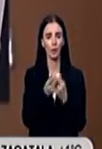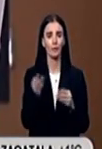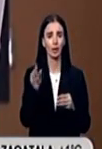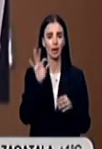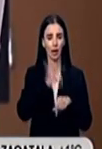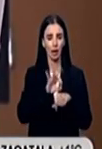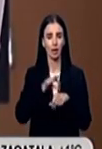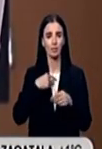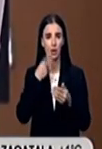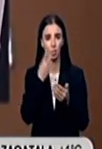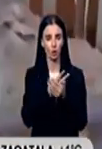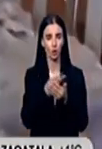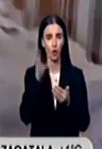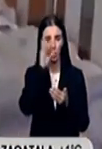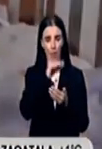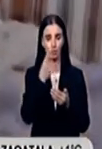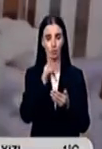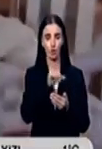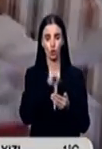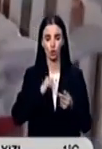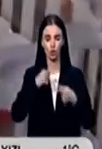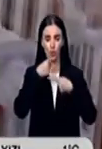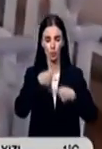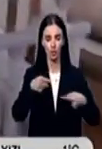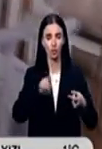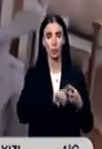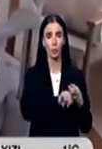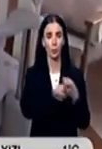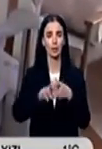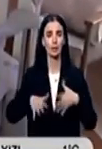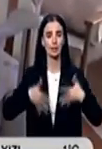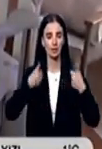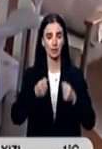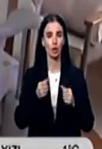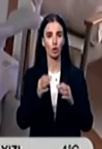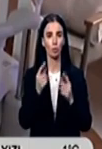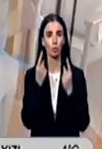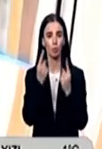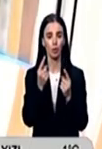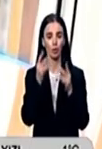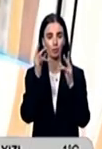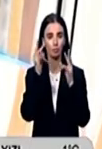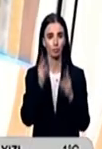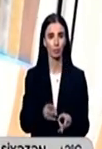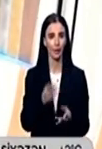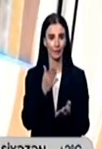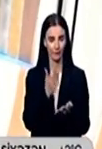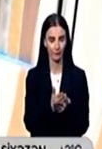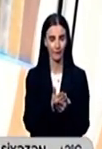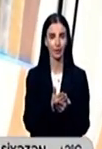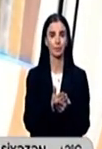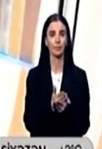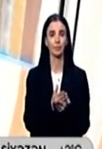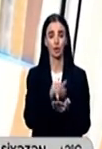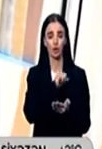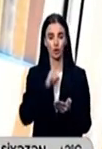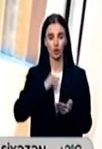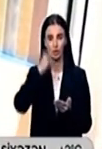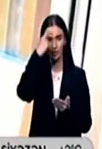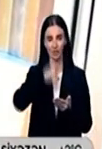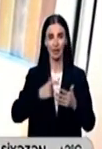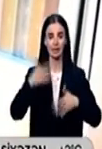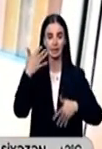ağır fəsadlar baş verə bilər ki, bu da sağlamlıq üçün ciddi təhlükə yaradır. Xəstəlik immunitet sistemini müvəqqəti olaraq zəiflədə bilir. Bu